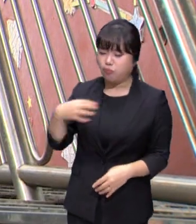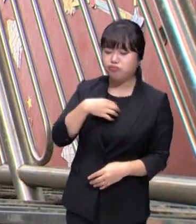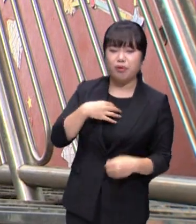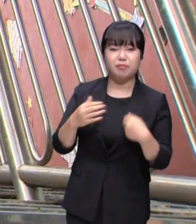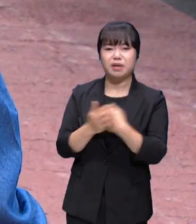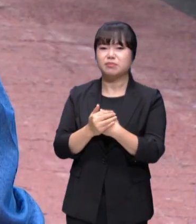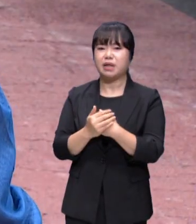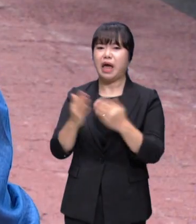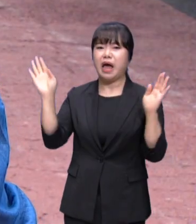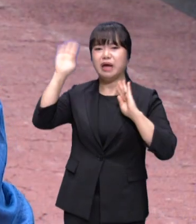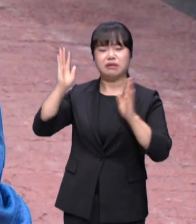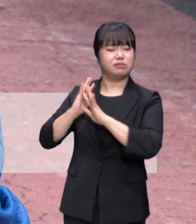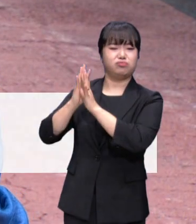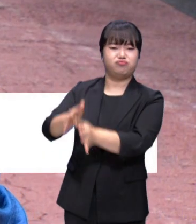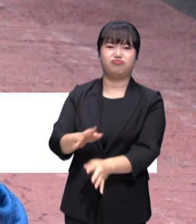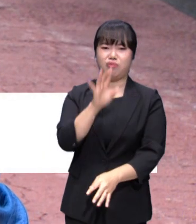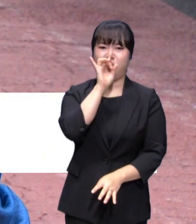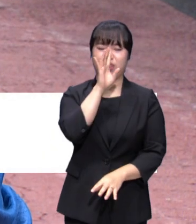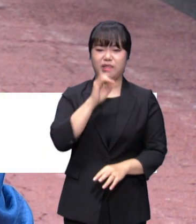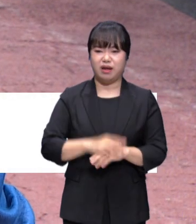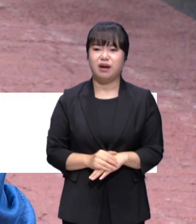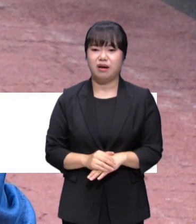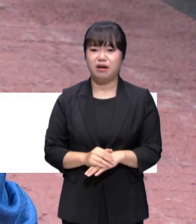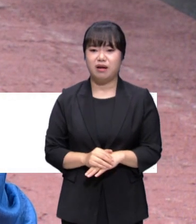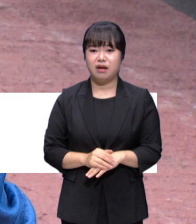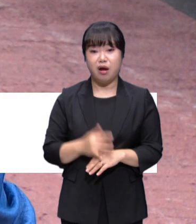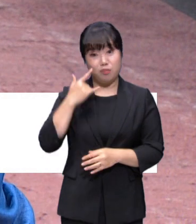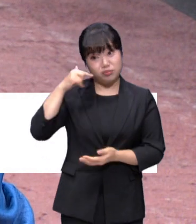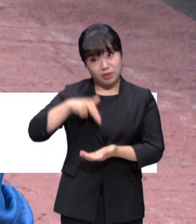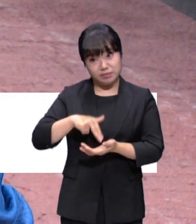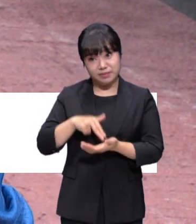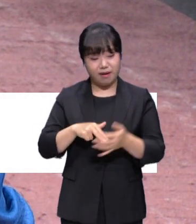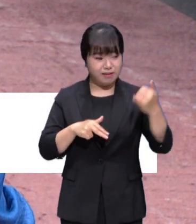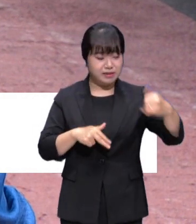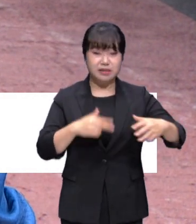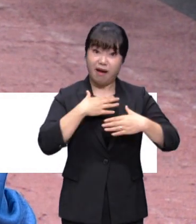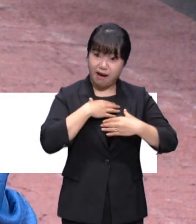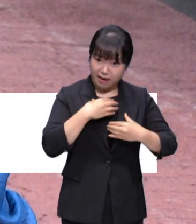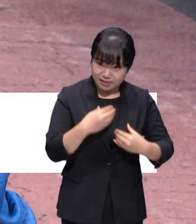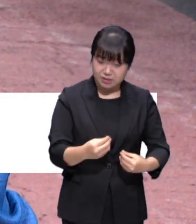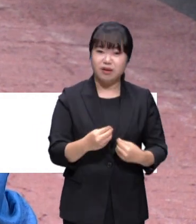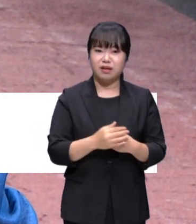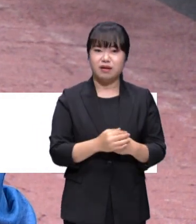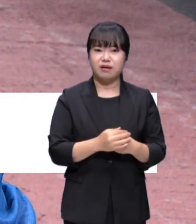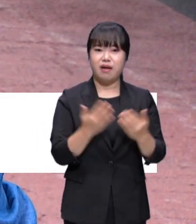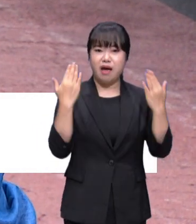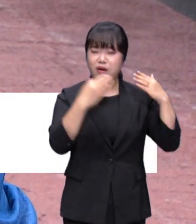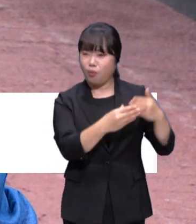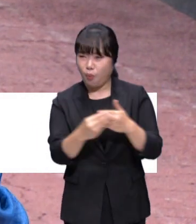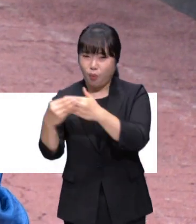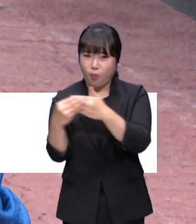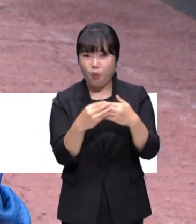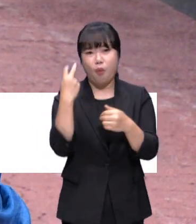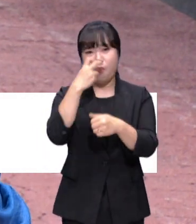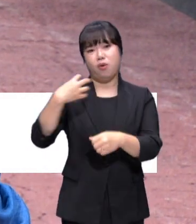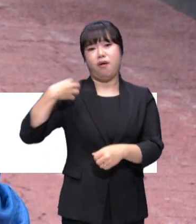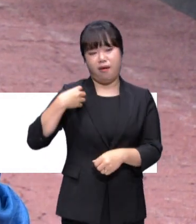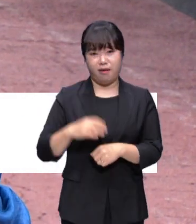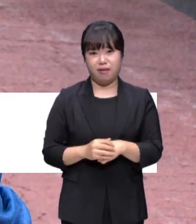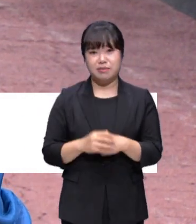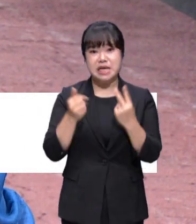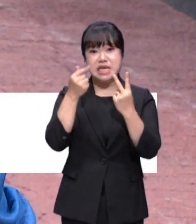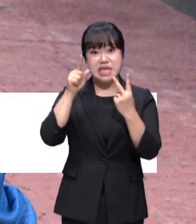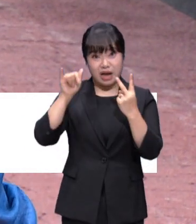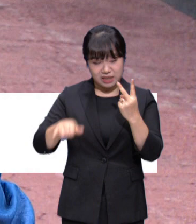나옵니다. 학부모 입장으로서 아이들이 안전하게 등교를 할 권리는 있고요. 2학기